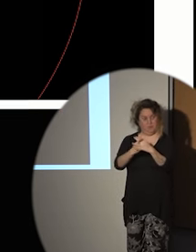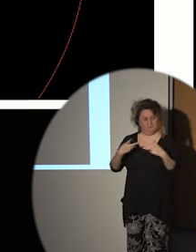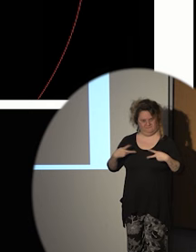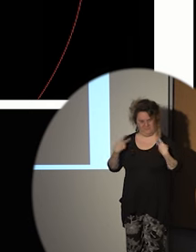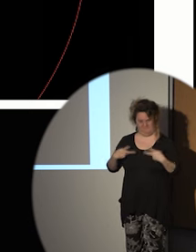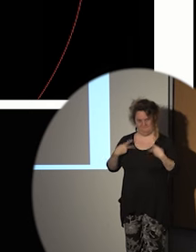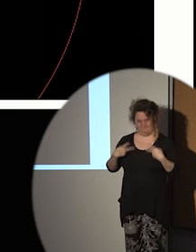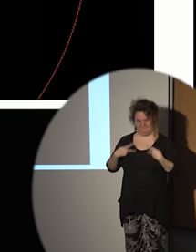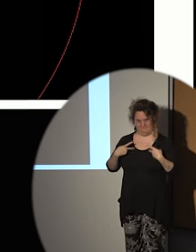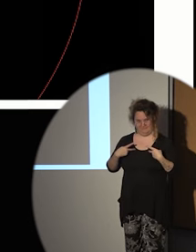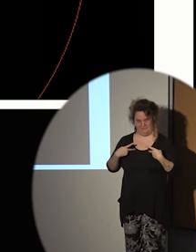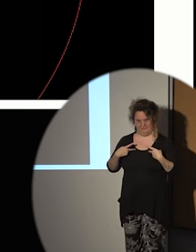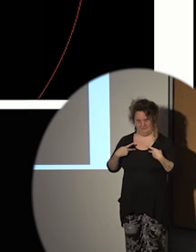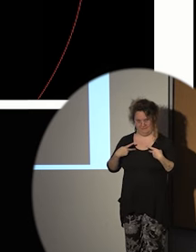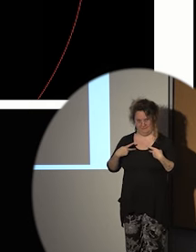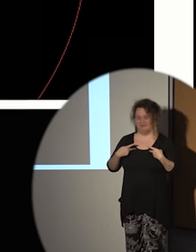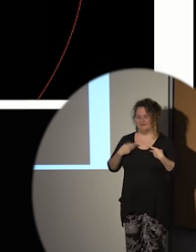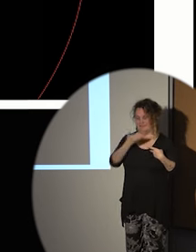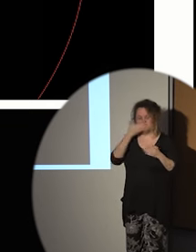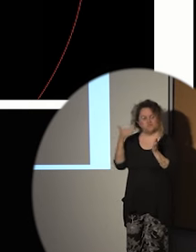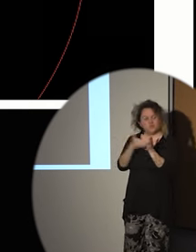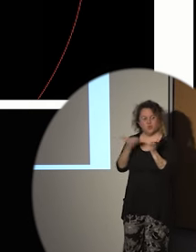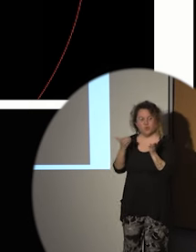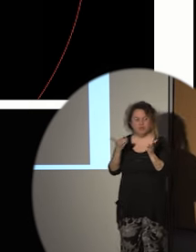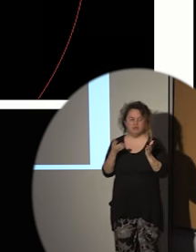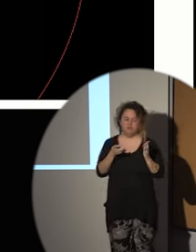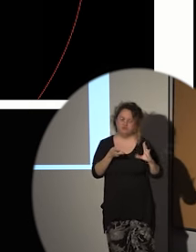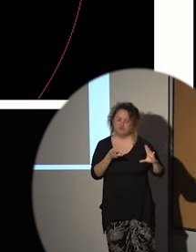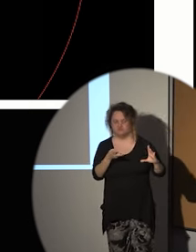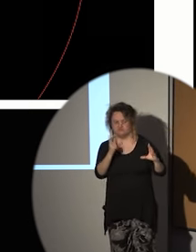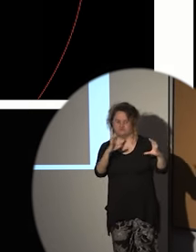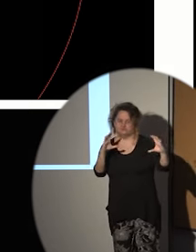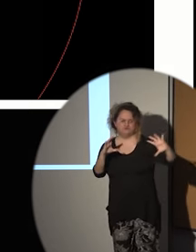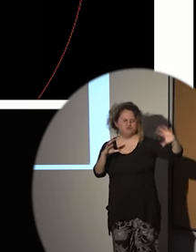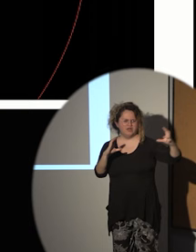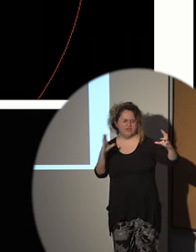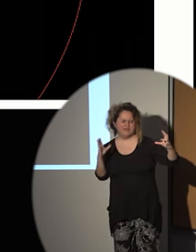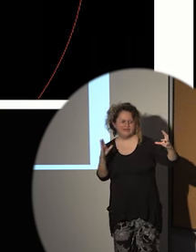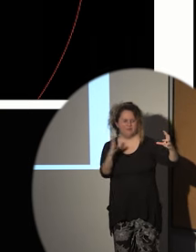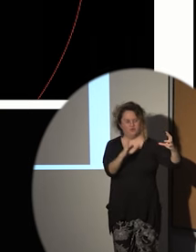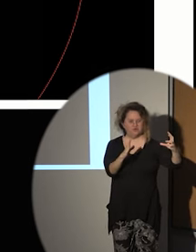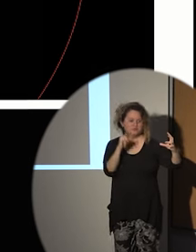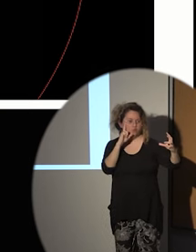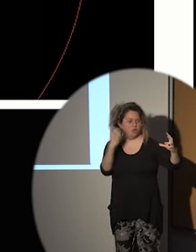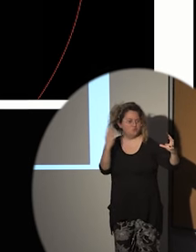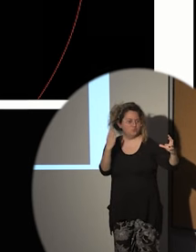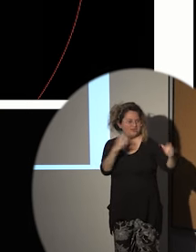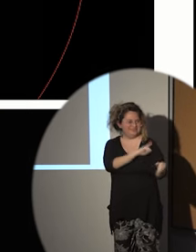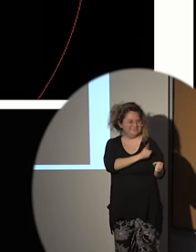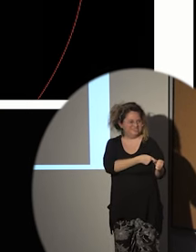moment-là, il valait mieux être un petit peu plus chaud, parce qu'effectivement, la vie nécessite de l'énergie pour être formée,